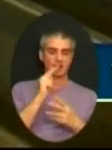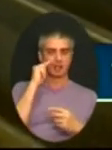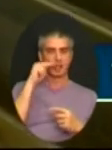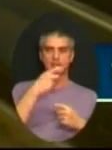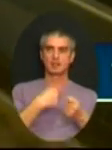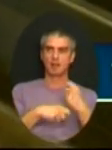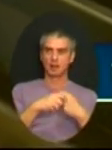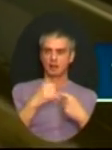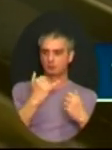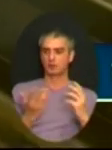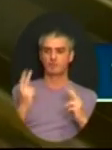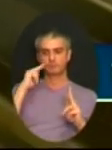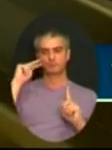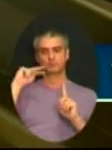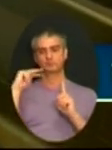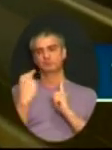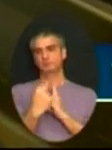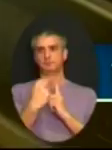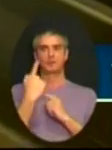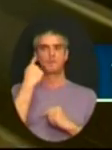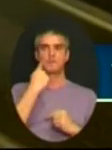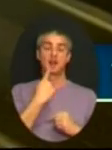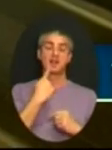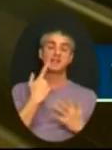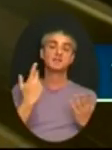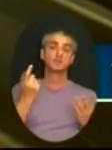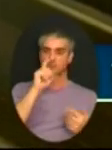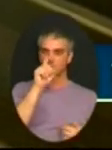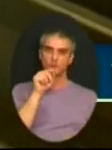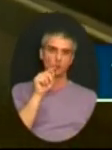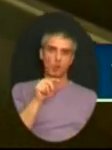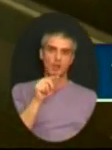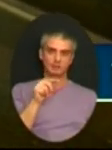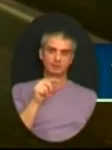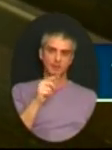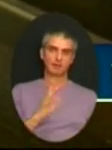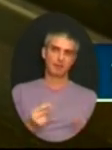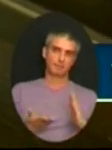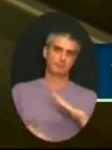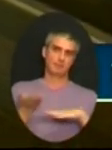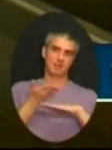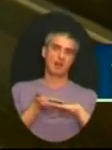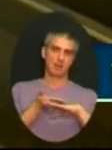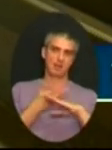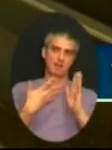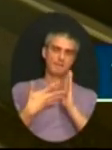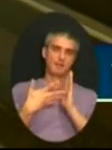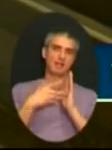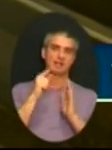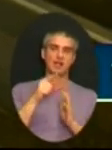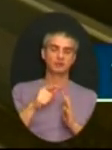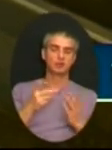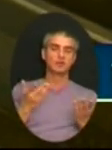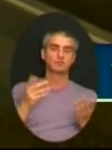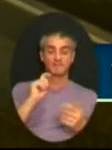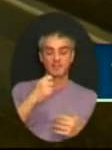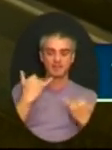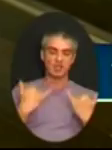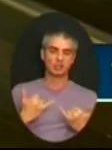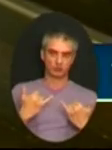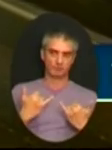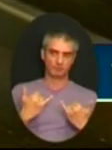ופתאום היא מקבלת תפנית לעניין הפלילי, וכנראה שגם זה עלה בחקירה הזאת וצץ דווקא